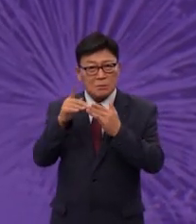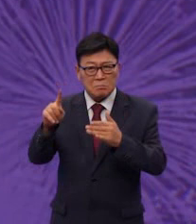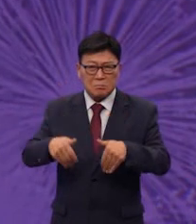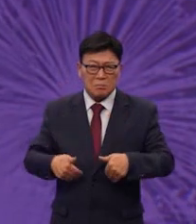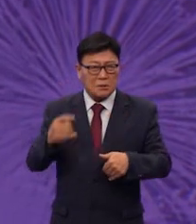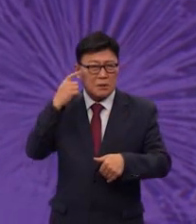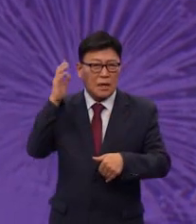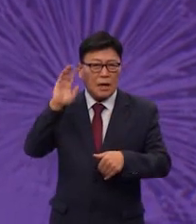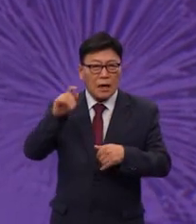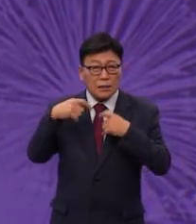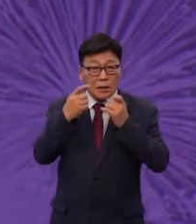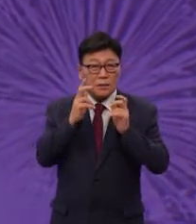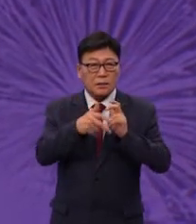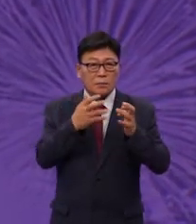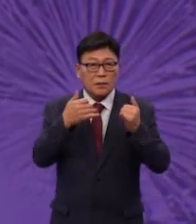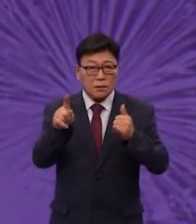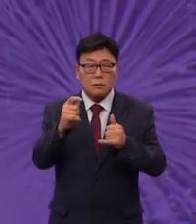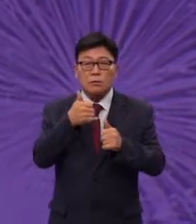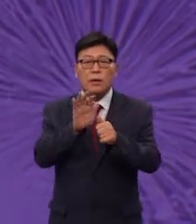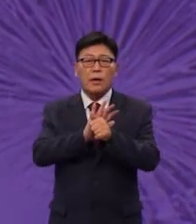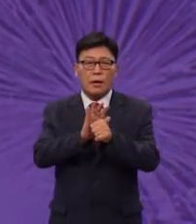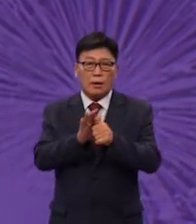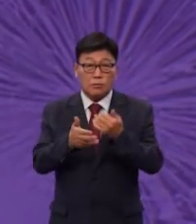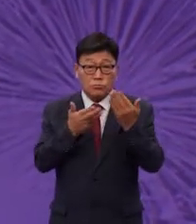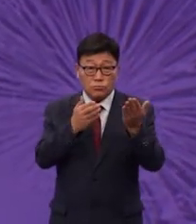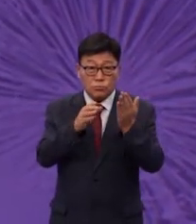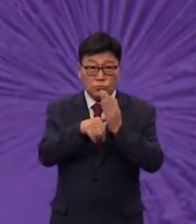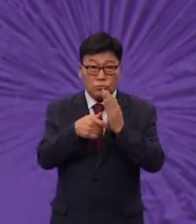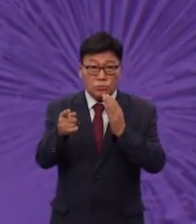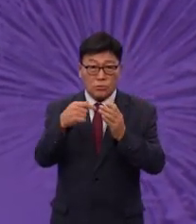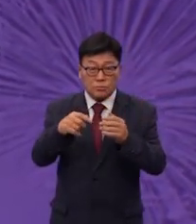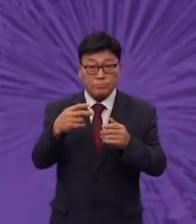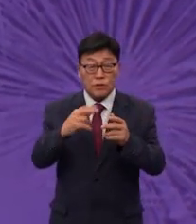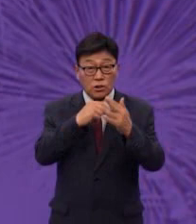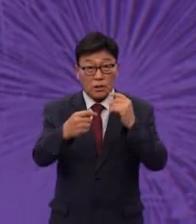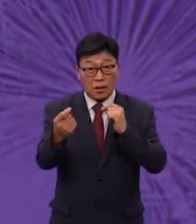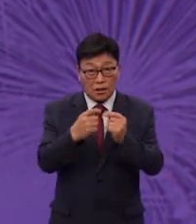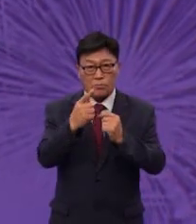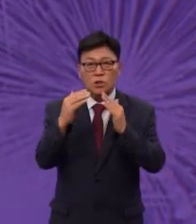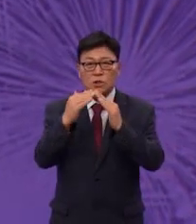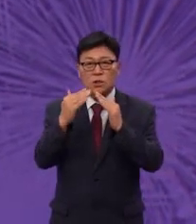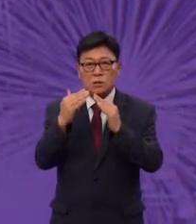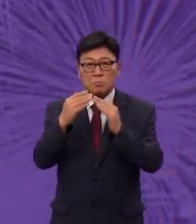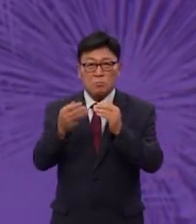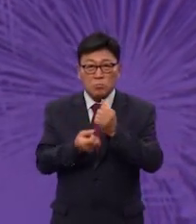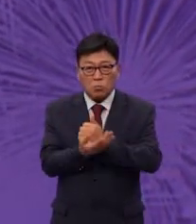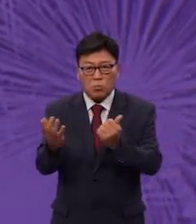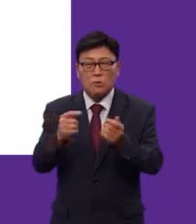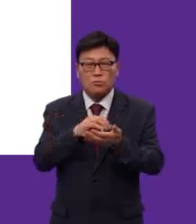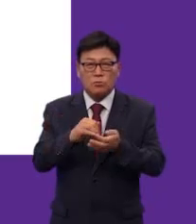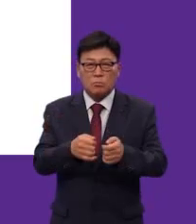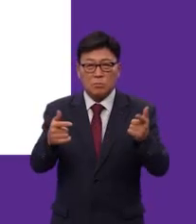느끼는 민간사업자에게 별도의 인센티브 지급을 통해 역세권 청년주택 공급을 활성화할 필요가